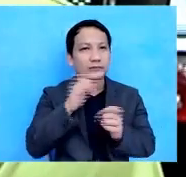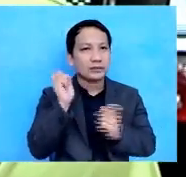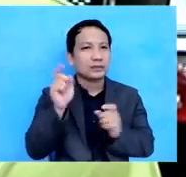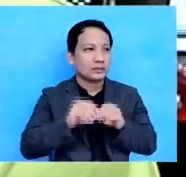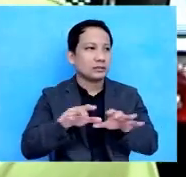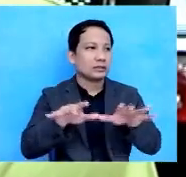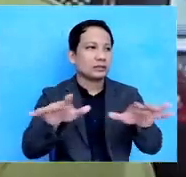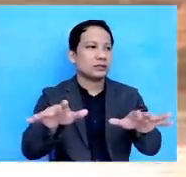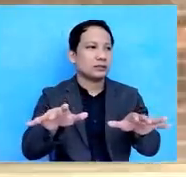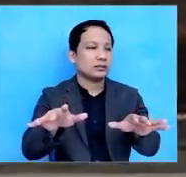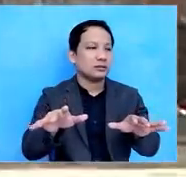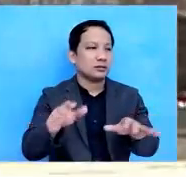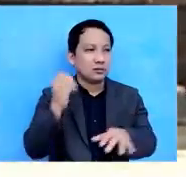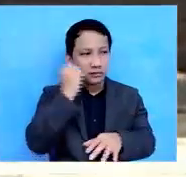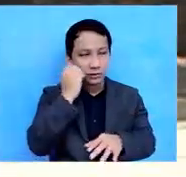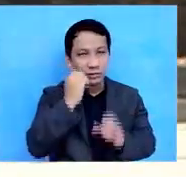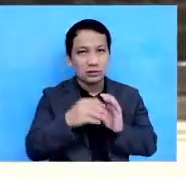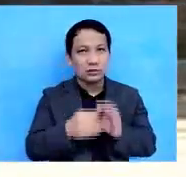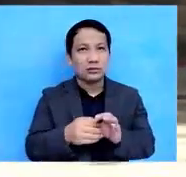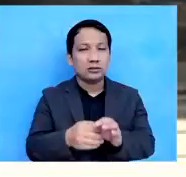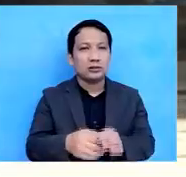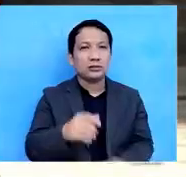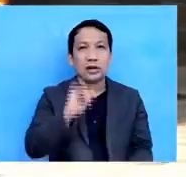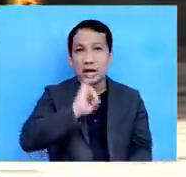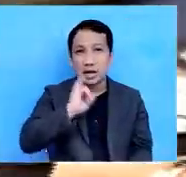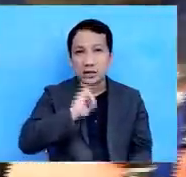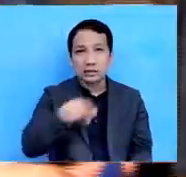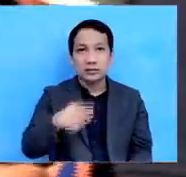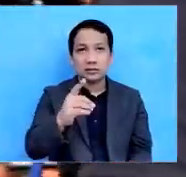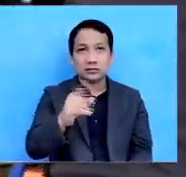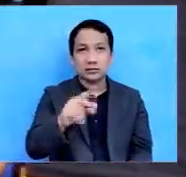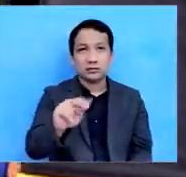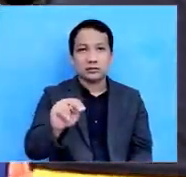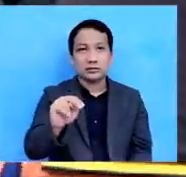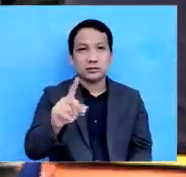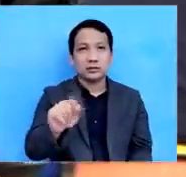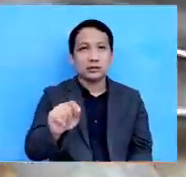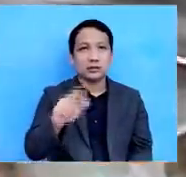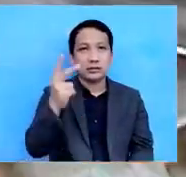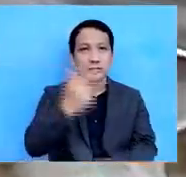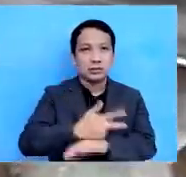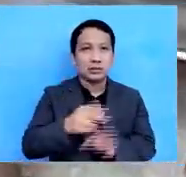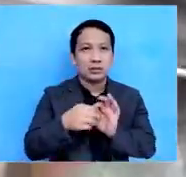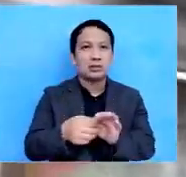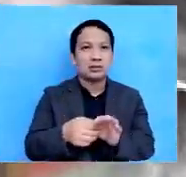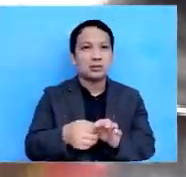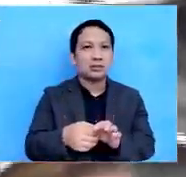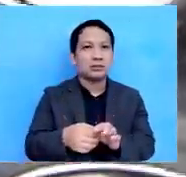dyan pagka humid masyado. Ang ice cream vendor na si Dante, 3 araw natigil sa trabaho dahil sa